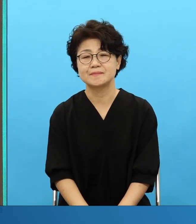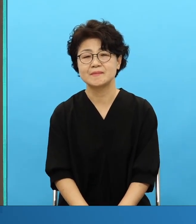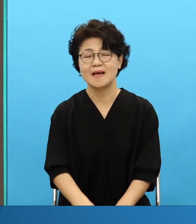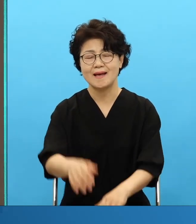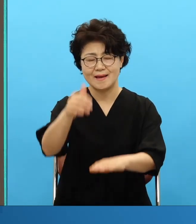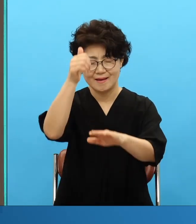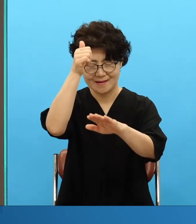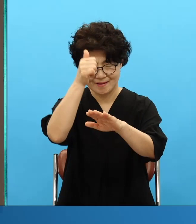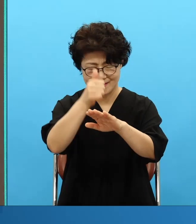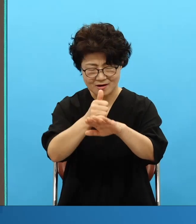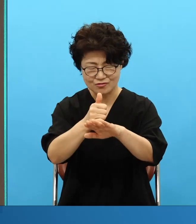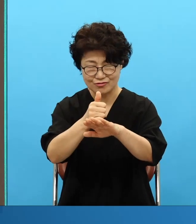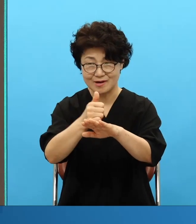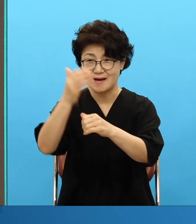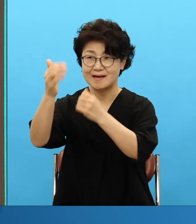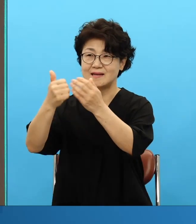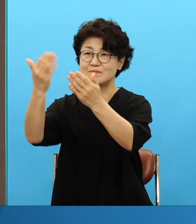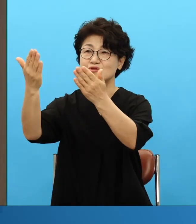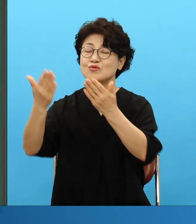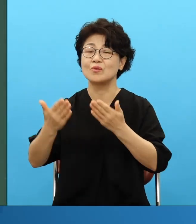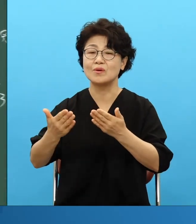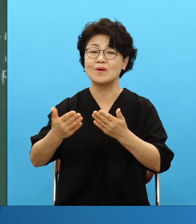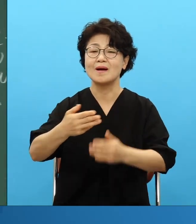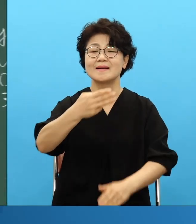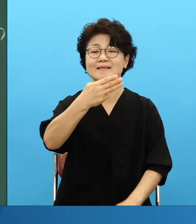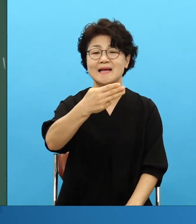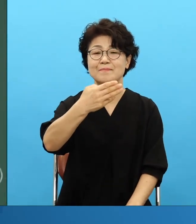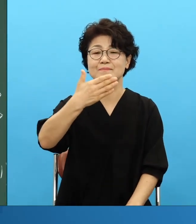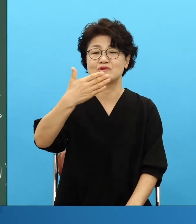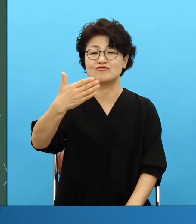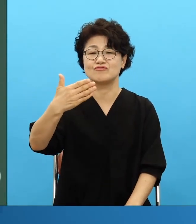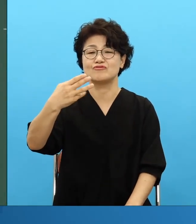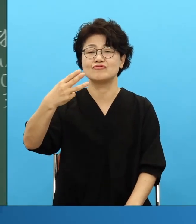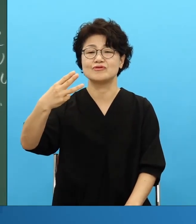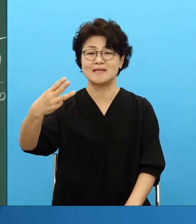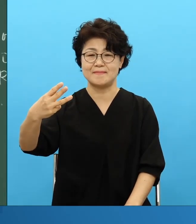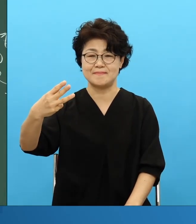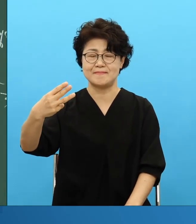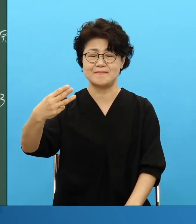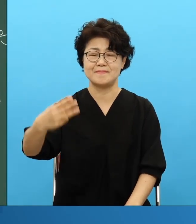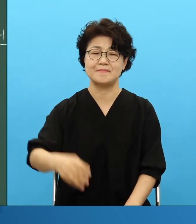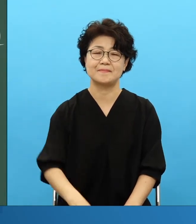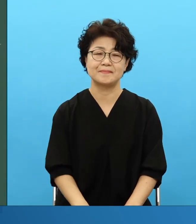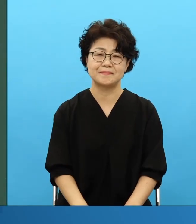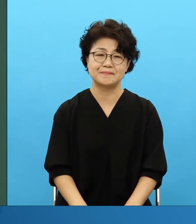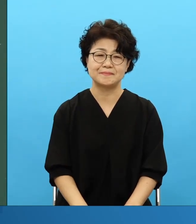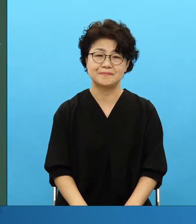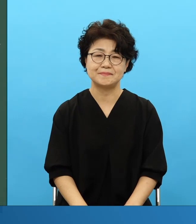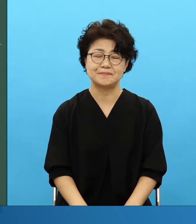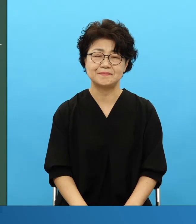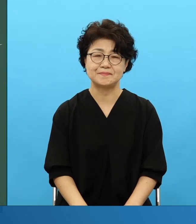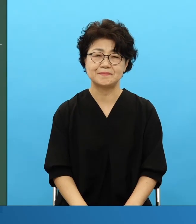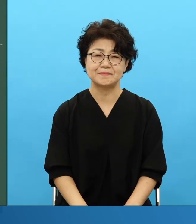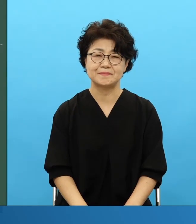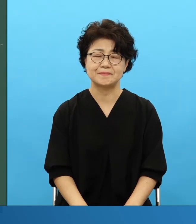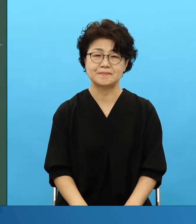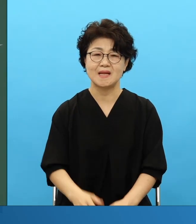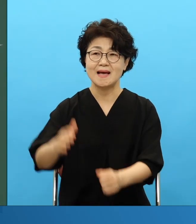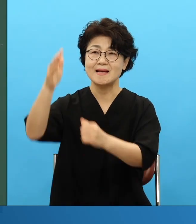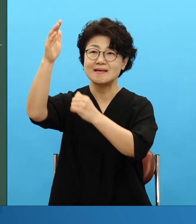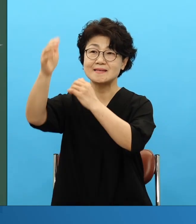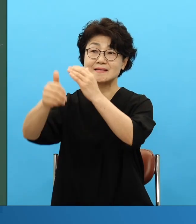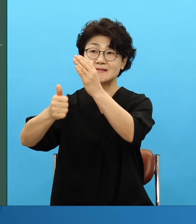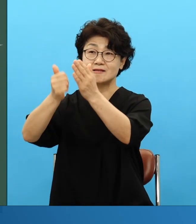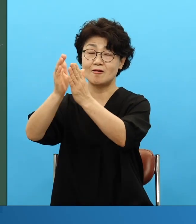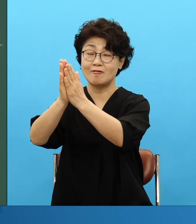이걸 누리게 되죠. And we begin to enjoy what God has given, 393. 이게 다니까요. Because this is everything. 성경